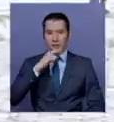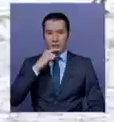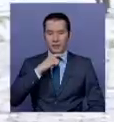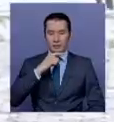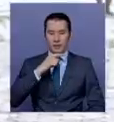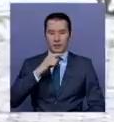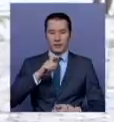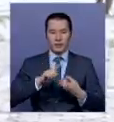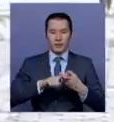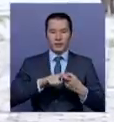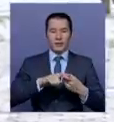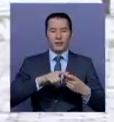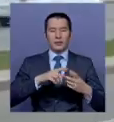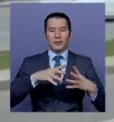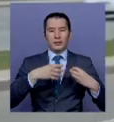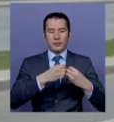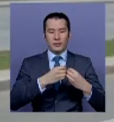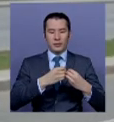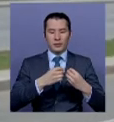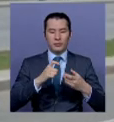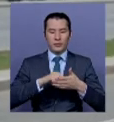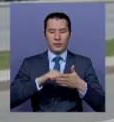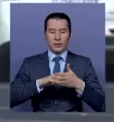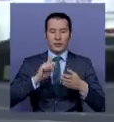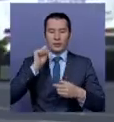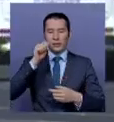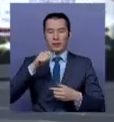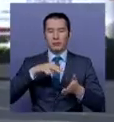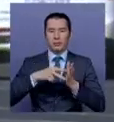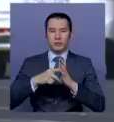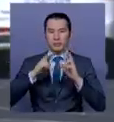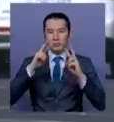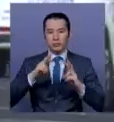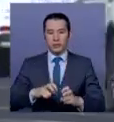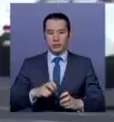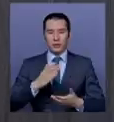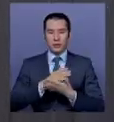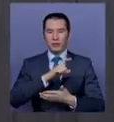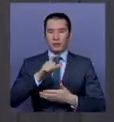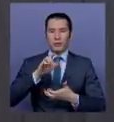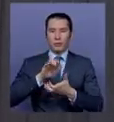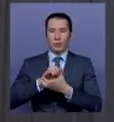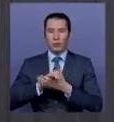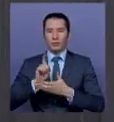шаққандағы күнкөріс деңгейін шектеудің қажеті жоқ деп санайды. Себебі бұл ертеңдері анықтама ізде таныс іздеге өтіп жемқорлыққа